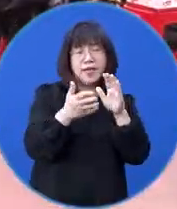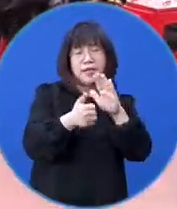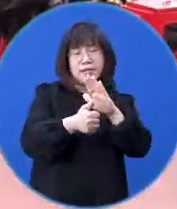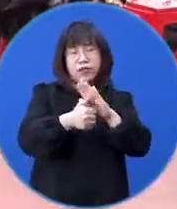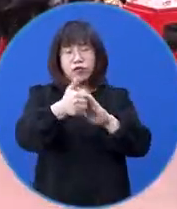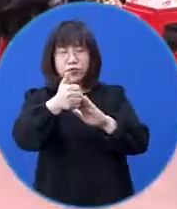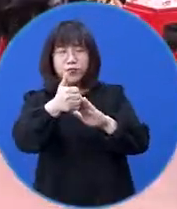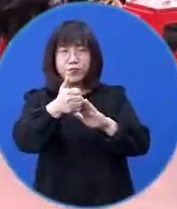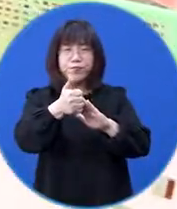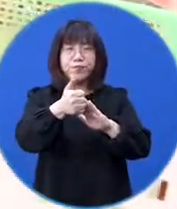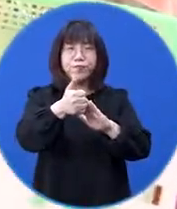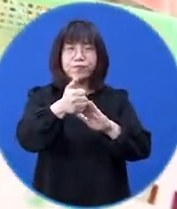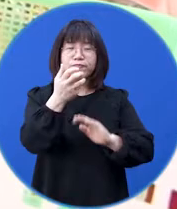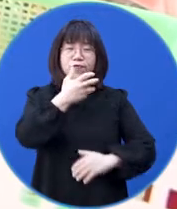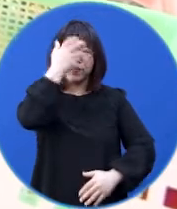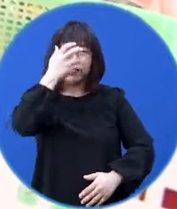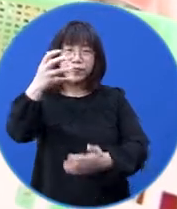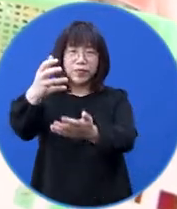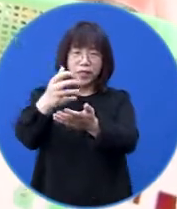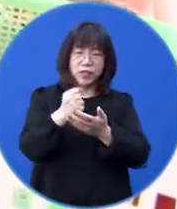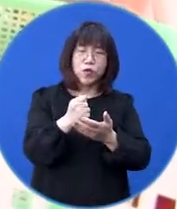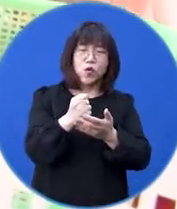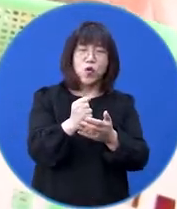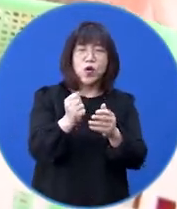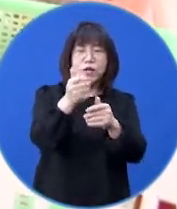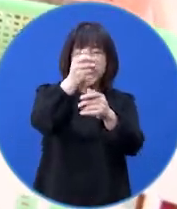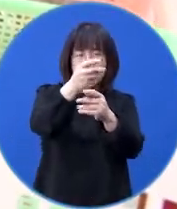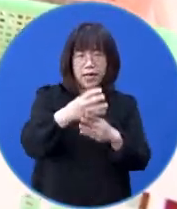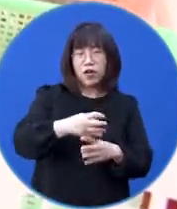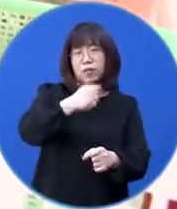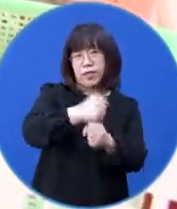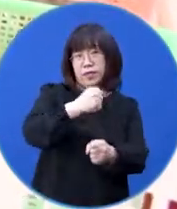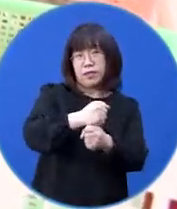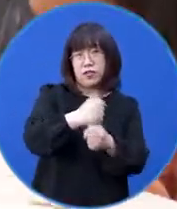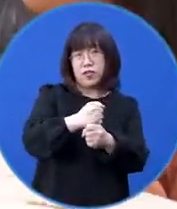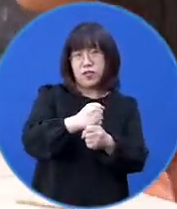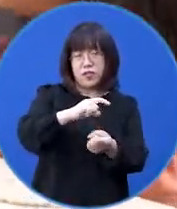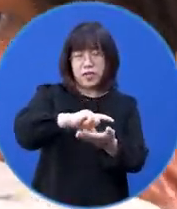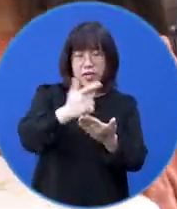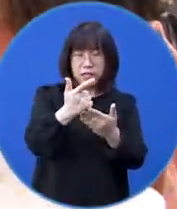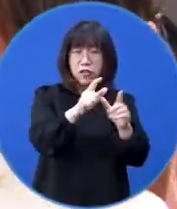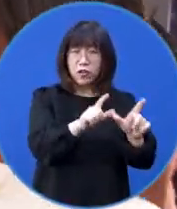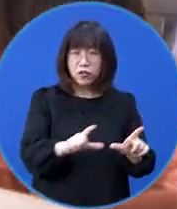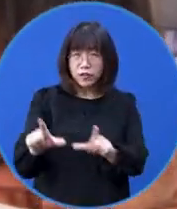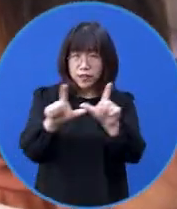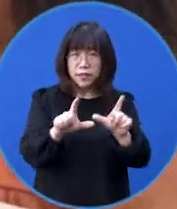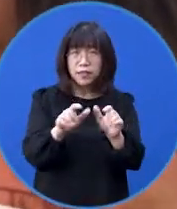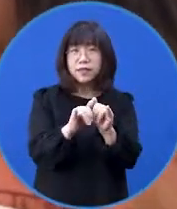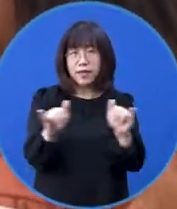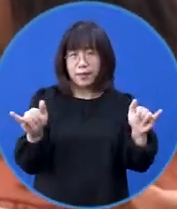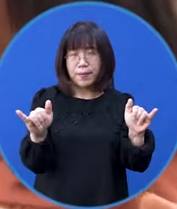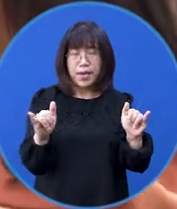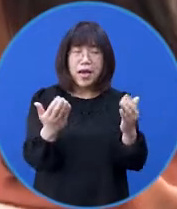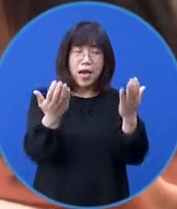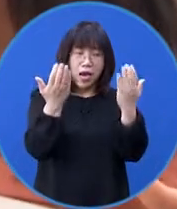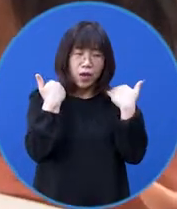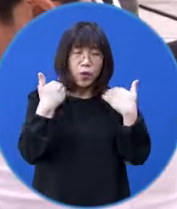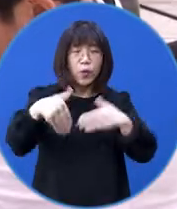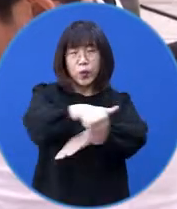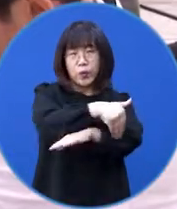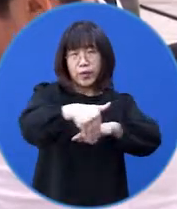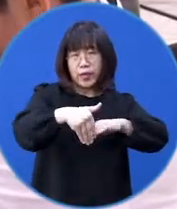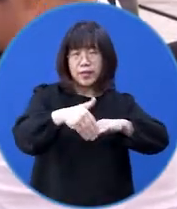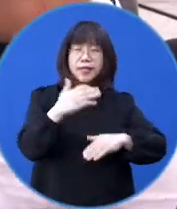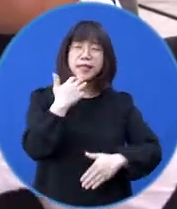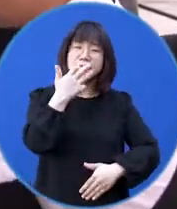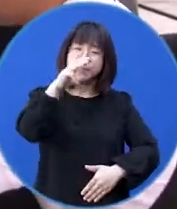제작합니다. 내가 생각하는 아동 친화도시 강서구를 주제로 강서구에 거주하거나 강서구 소재 학교에 재학